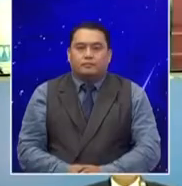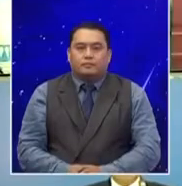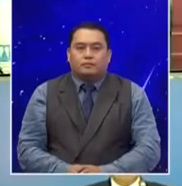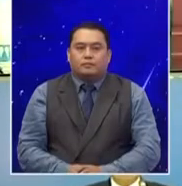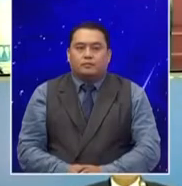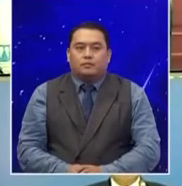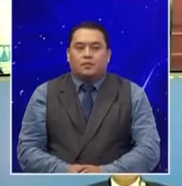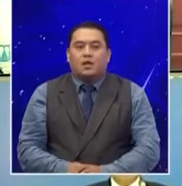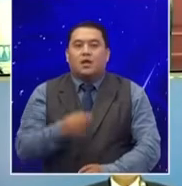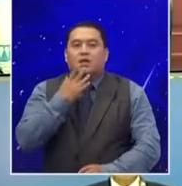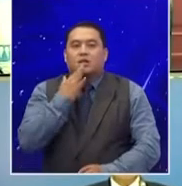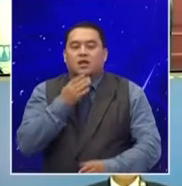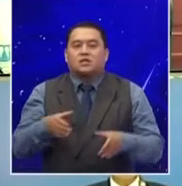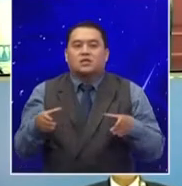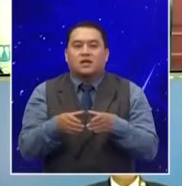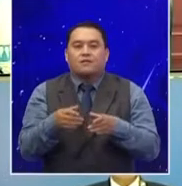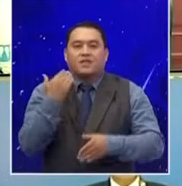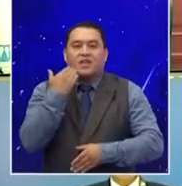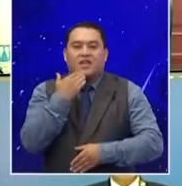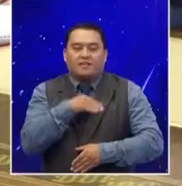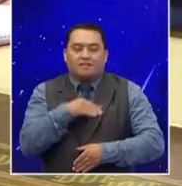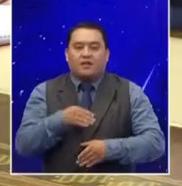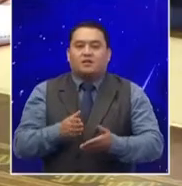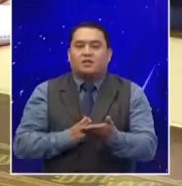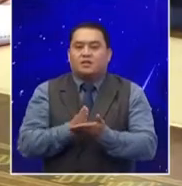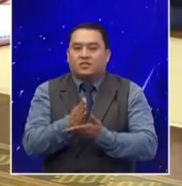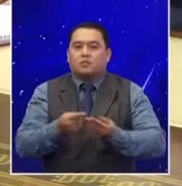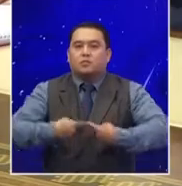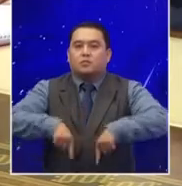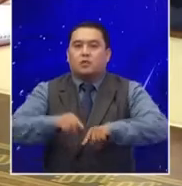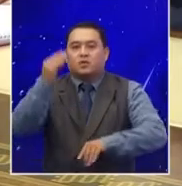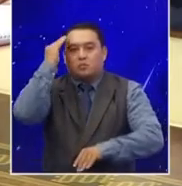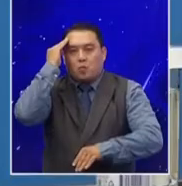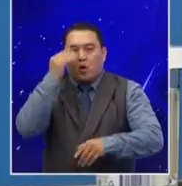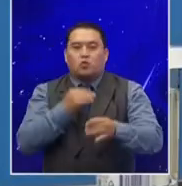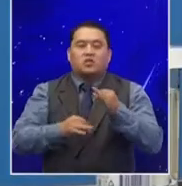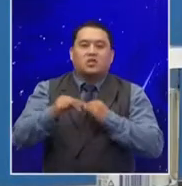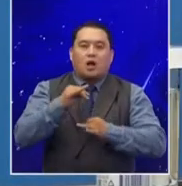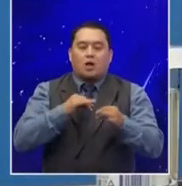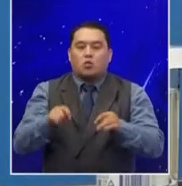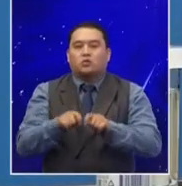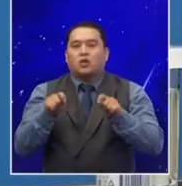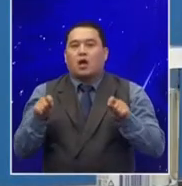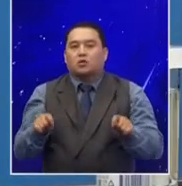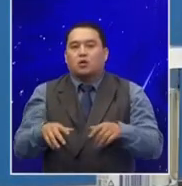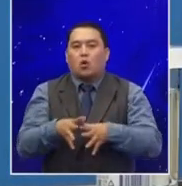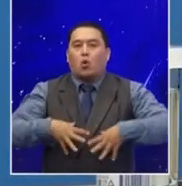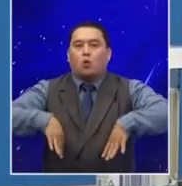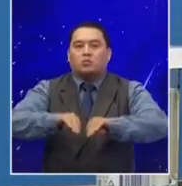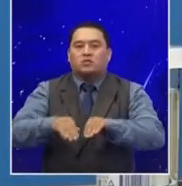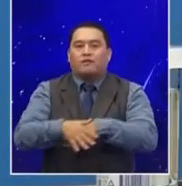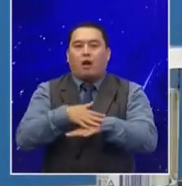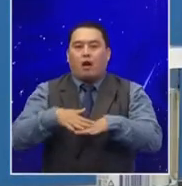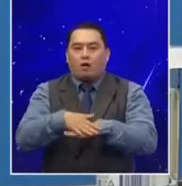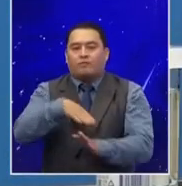Прежде всего, Национальный совет стал эффективной институциональной структурой, способной установить конструктивный диалог между властью и обществом, а его